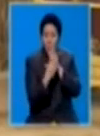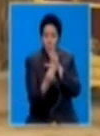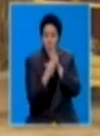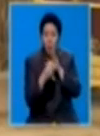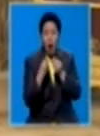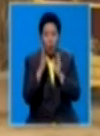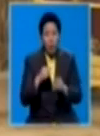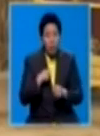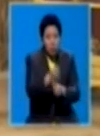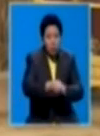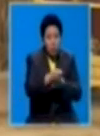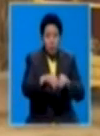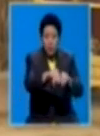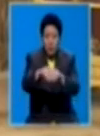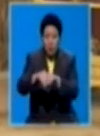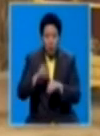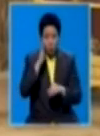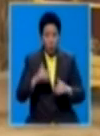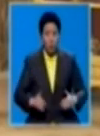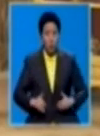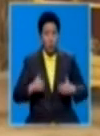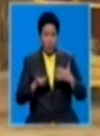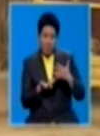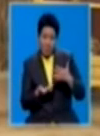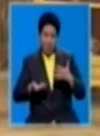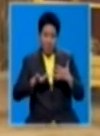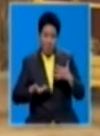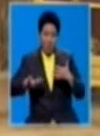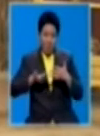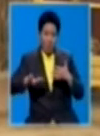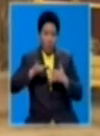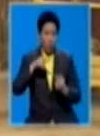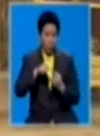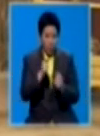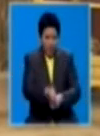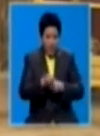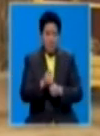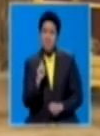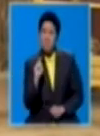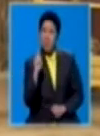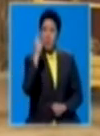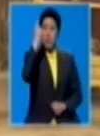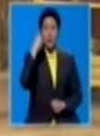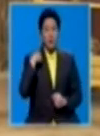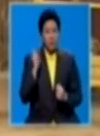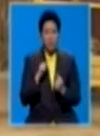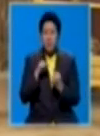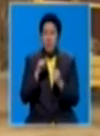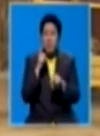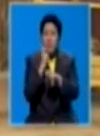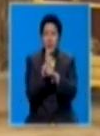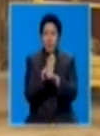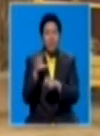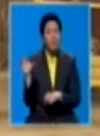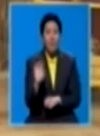รในชุมชนตนเองเพื่อยกระดับการทำการเกษตรของประเทศเราด้วยนะครับต้องเป็นเกษตรสมัยใหม่เกษตรอินทรีย์นะครับเมื่อวัน